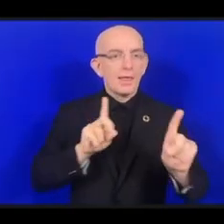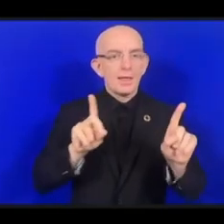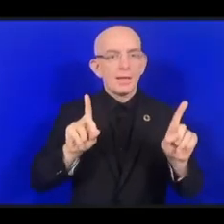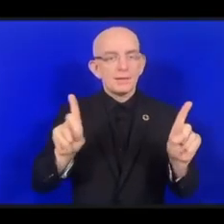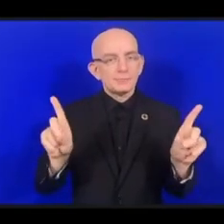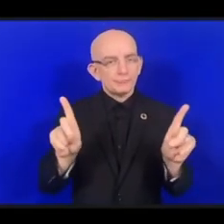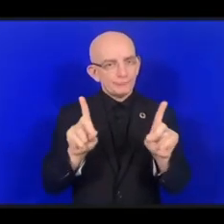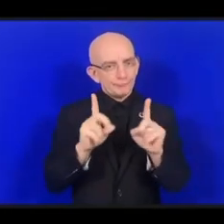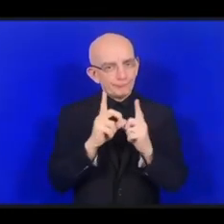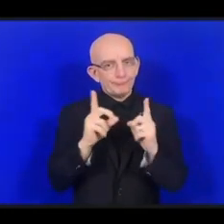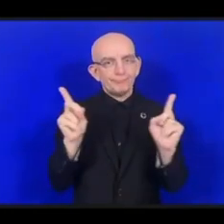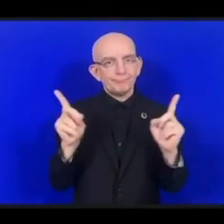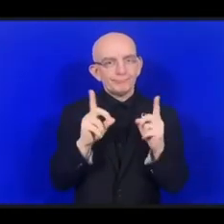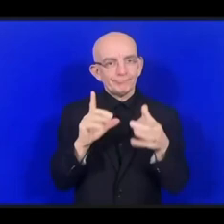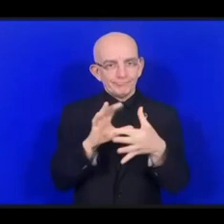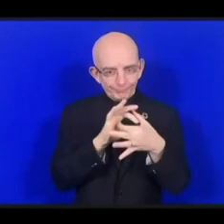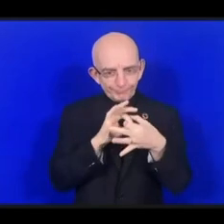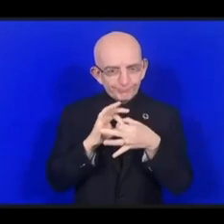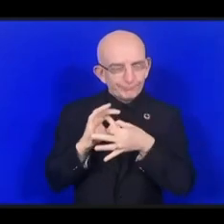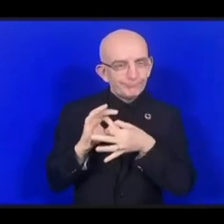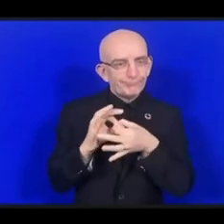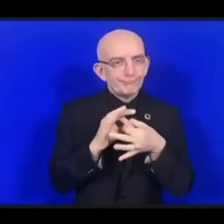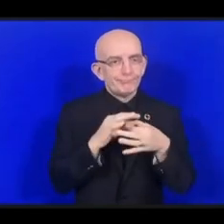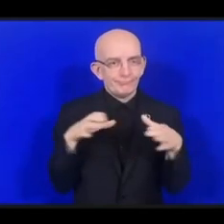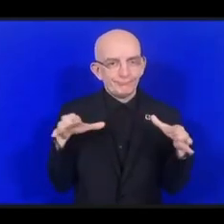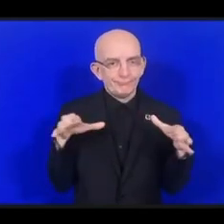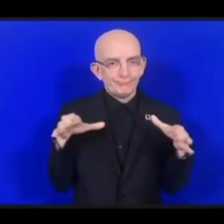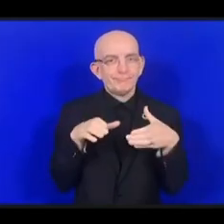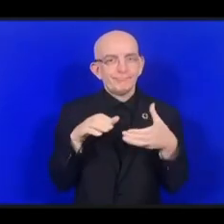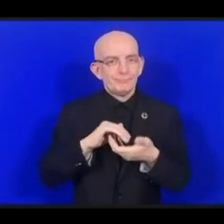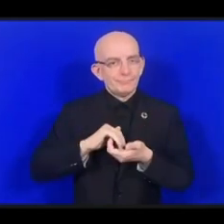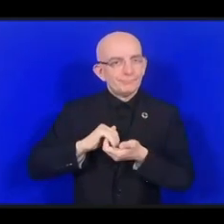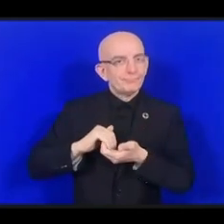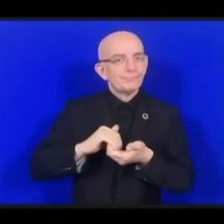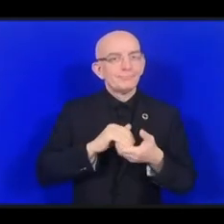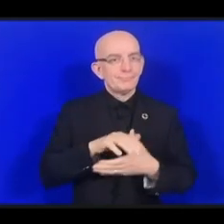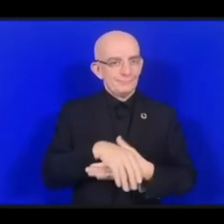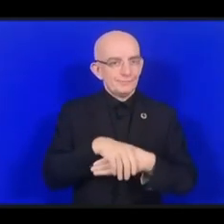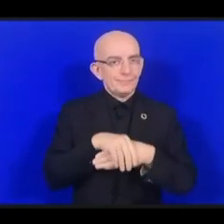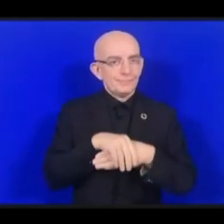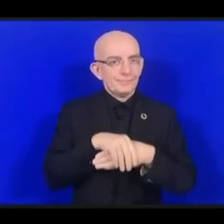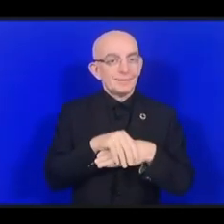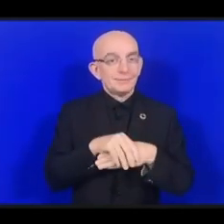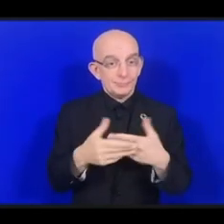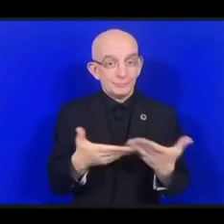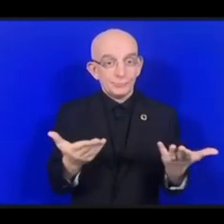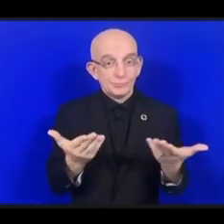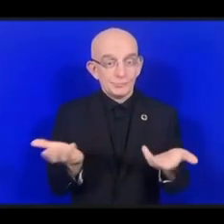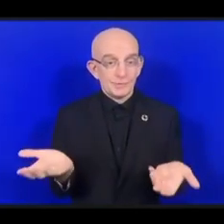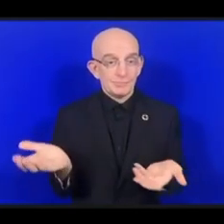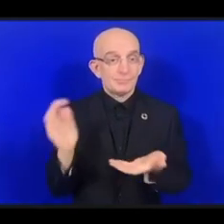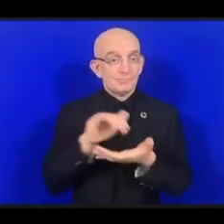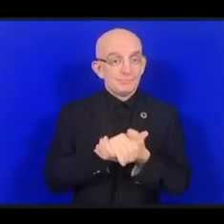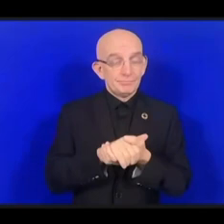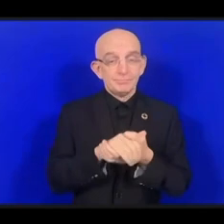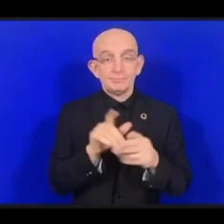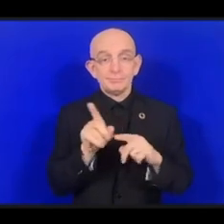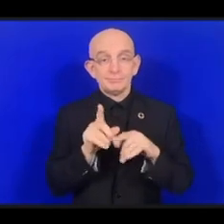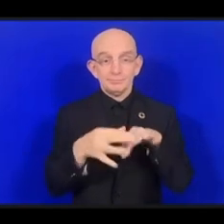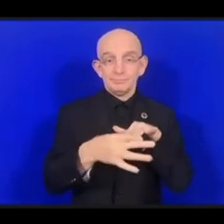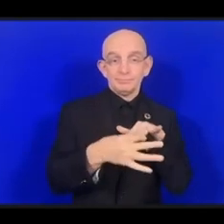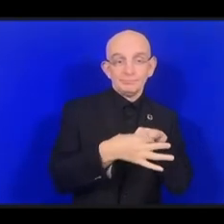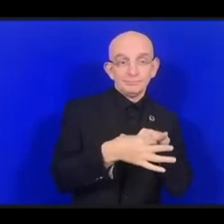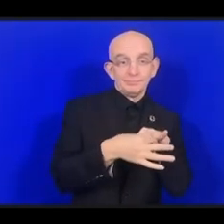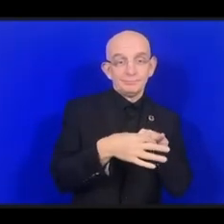称为友谊的纽带，或者是婚姻的纽带，所以呢，